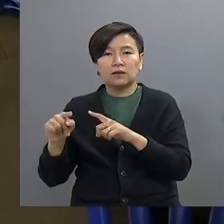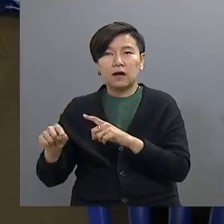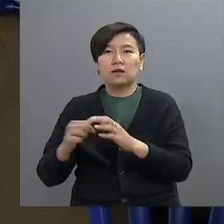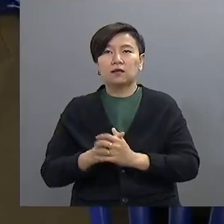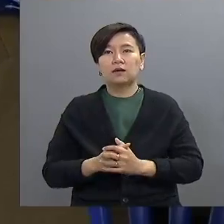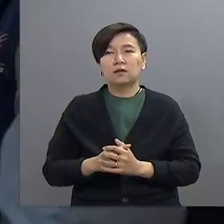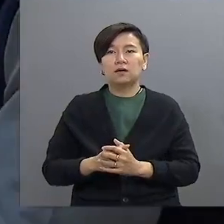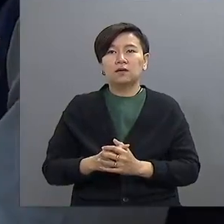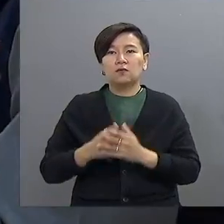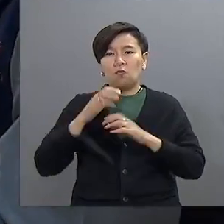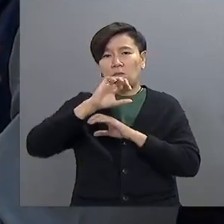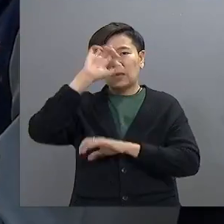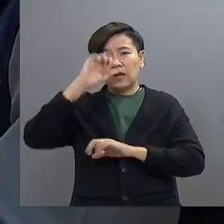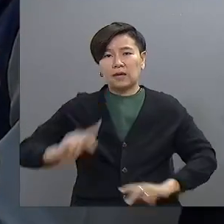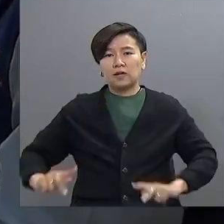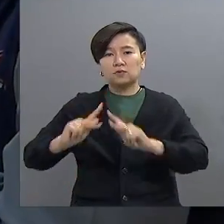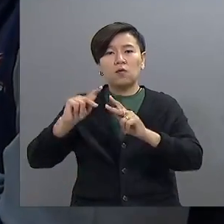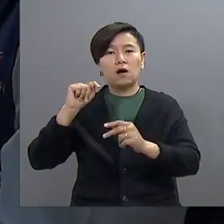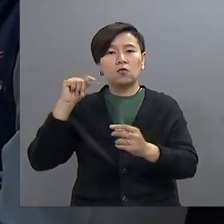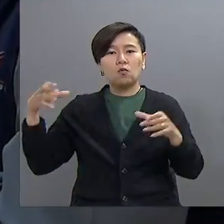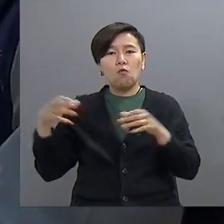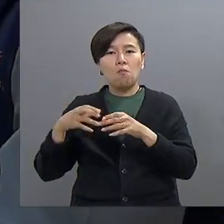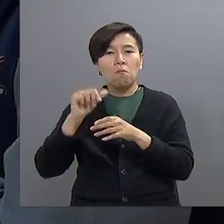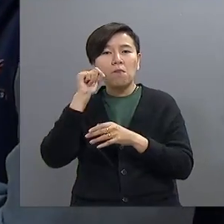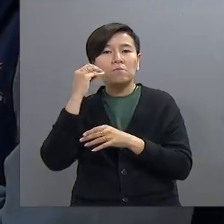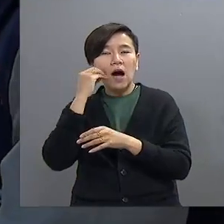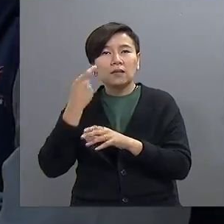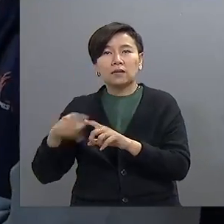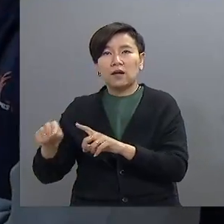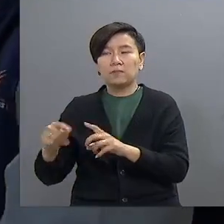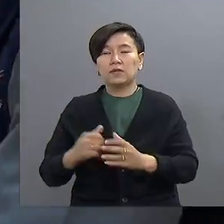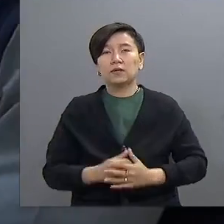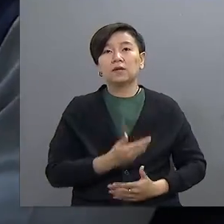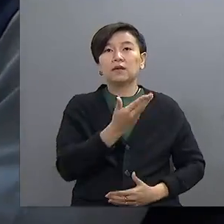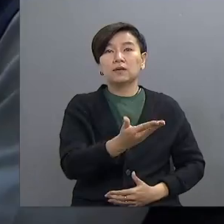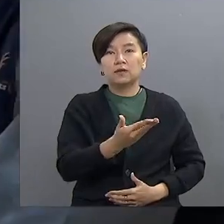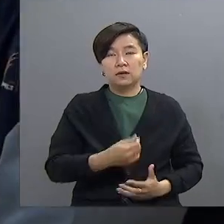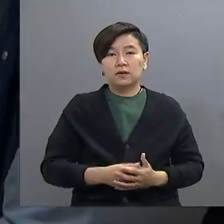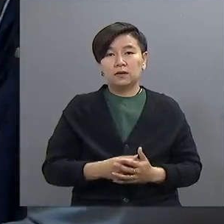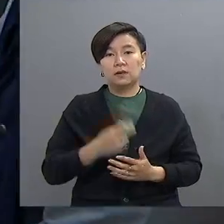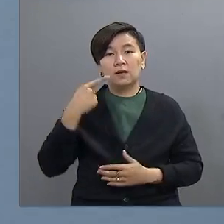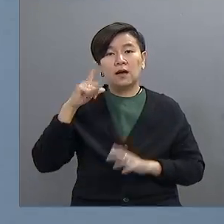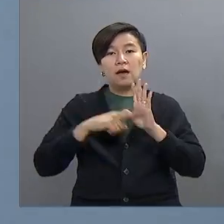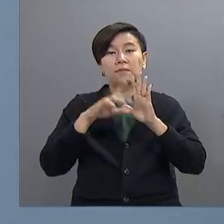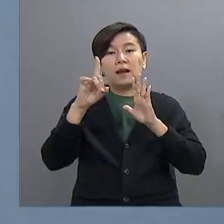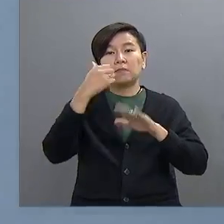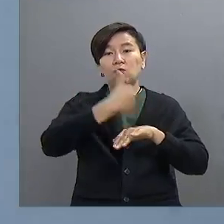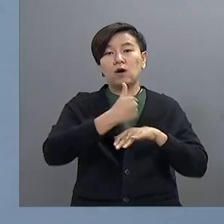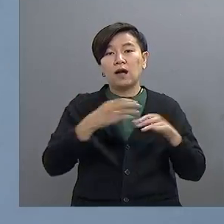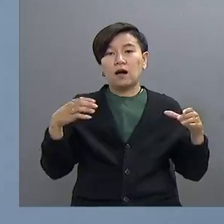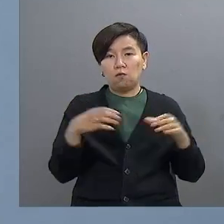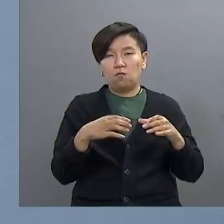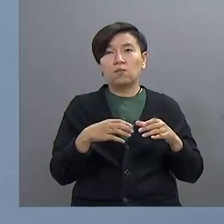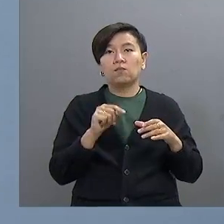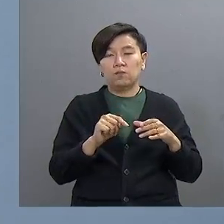นินการอยู่นะคะ ขณะที่นายสุทัศน์ลิ้มวณิชกุลเป็นปลัดอำเภอหัวหน้ากลุ่มงานบริหารงานปกครองอำเภอเทิงค่ะให้